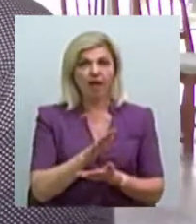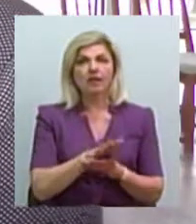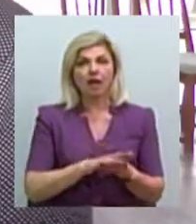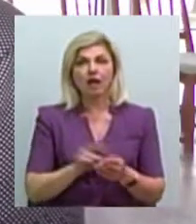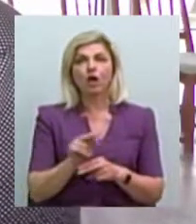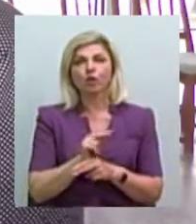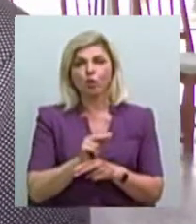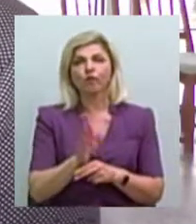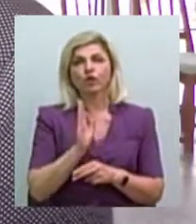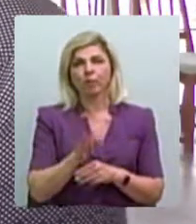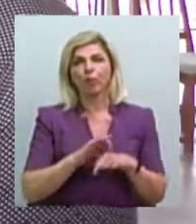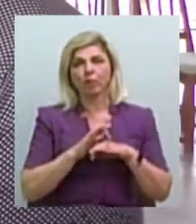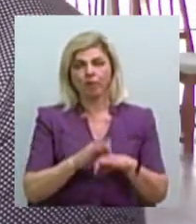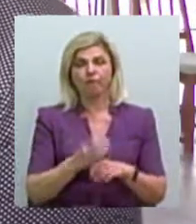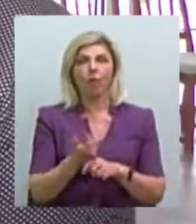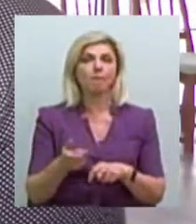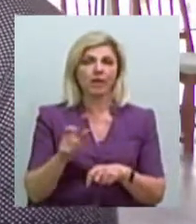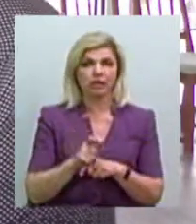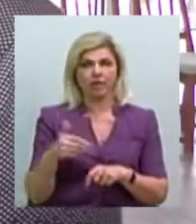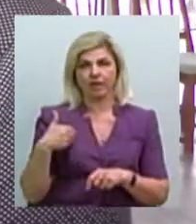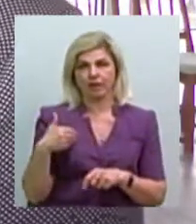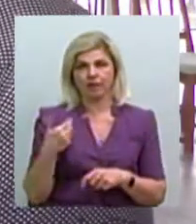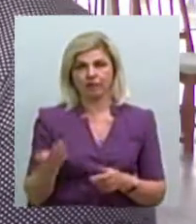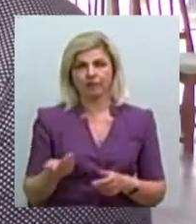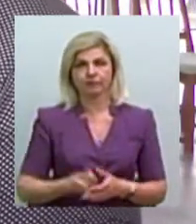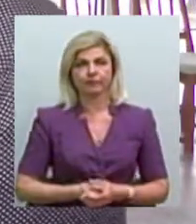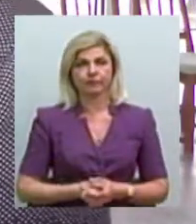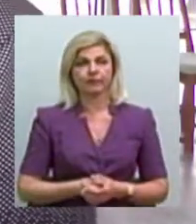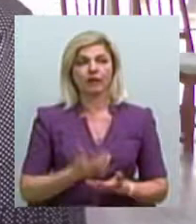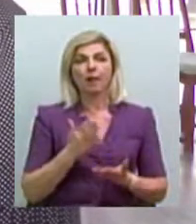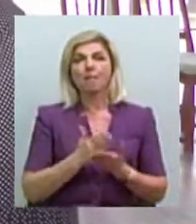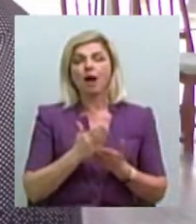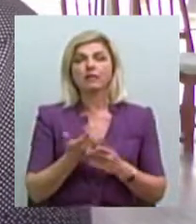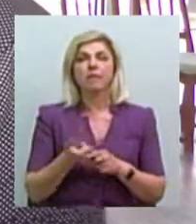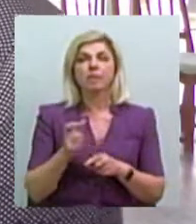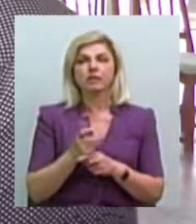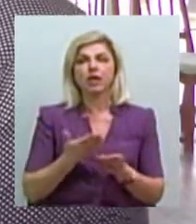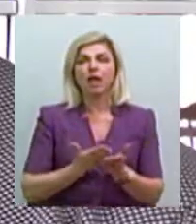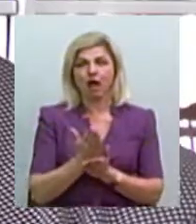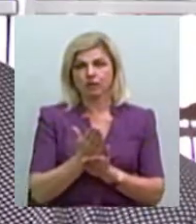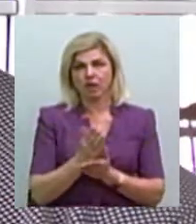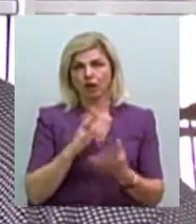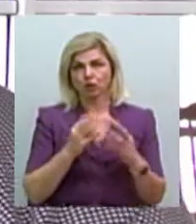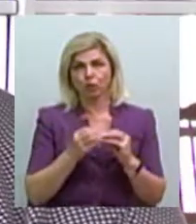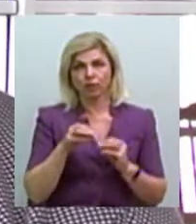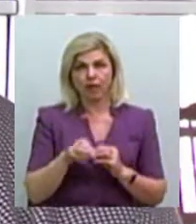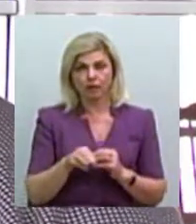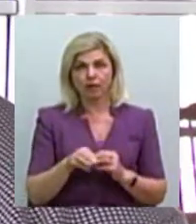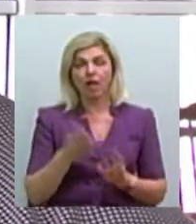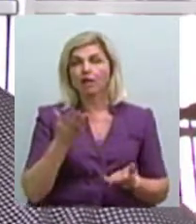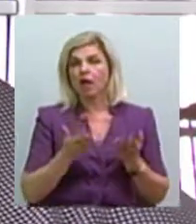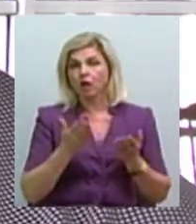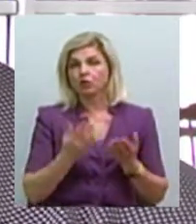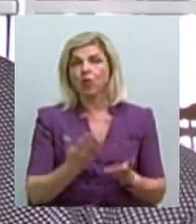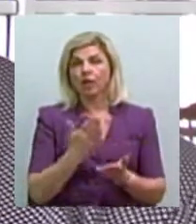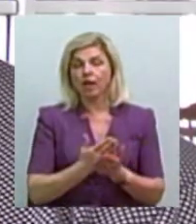будуть проходити більш ефективніше і мати більш якісний результат. Якщо є